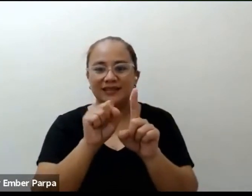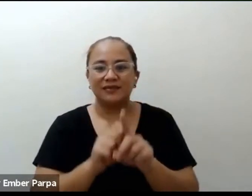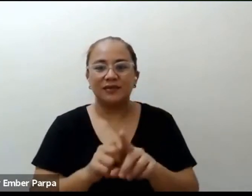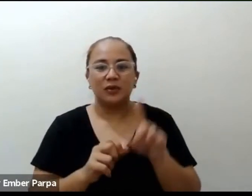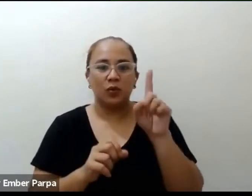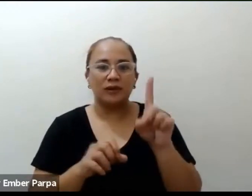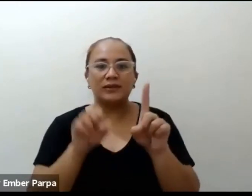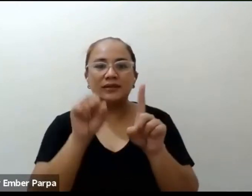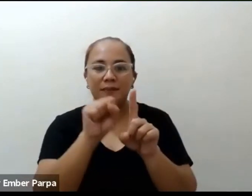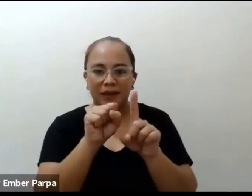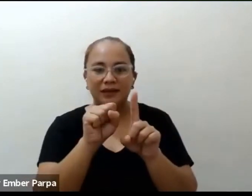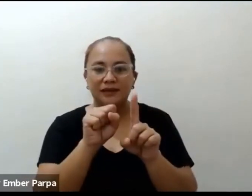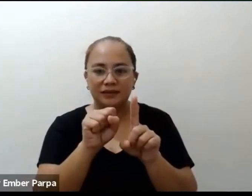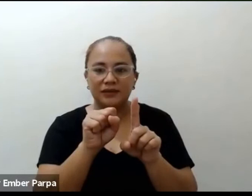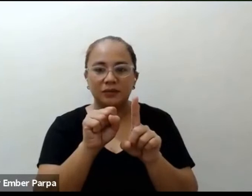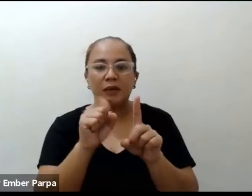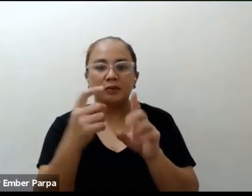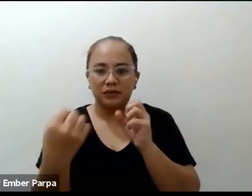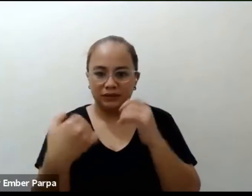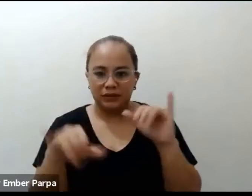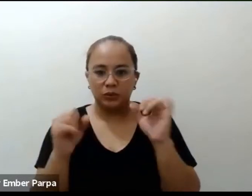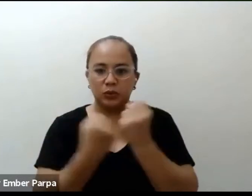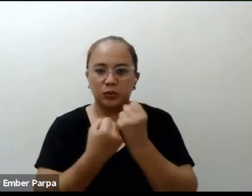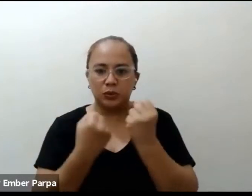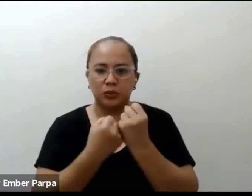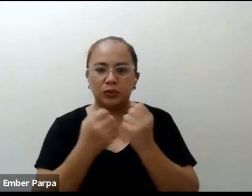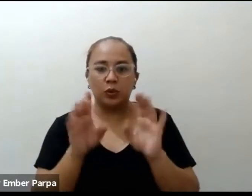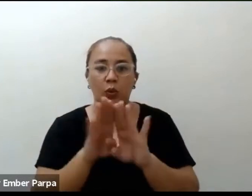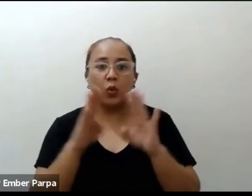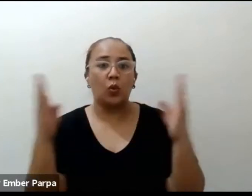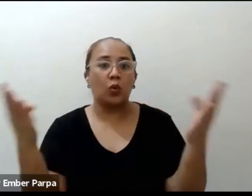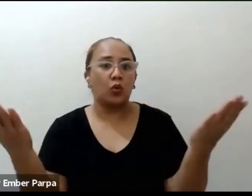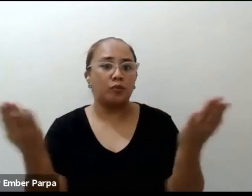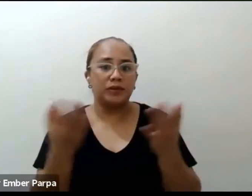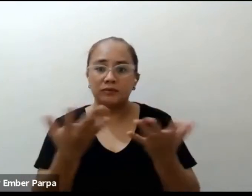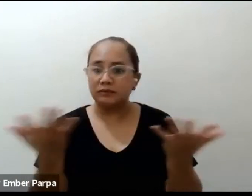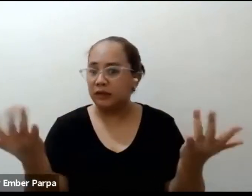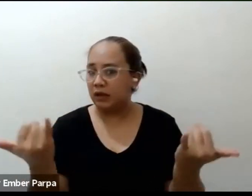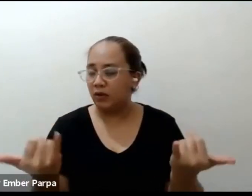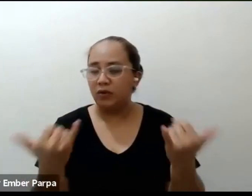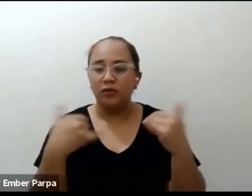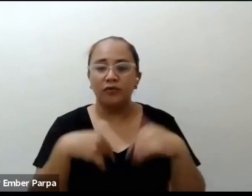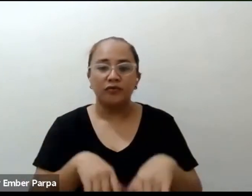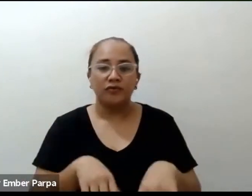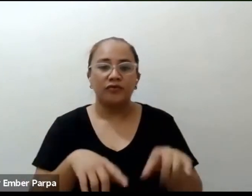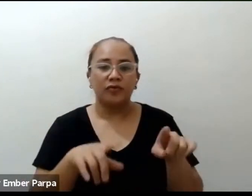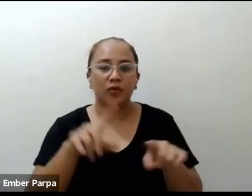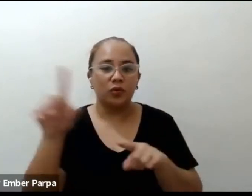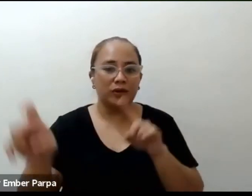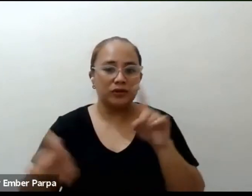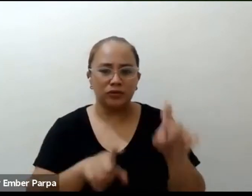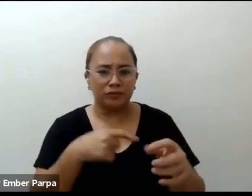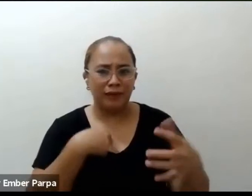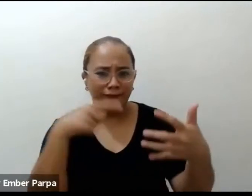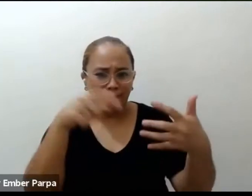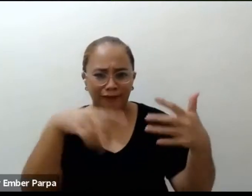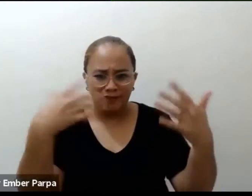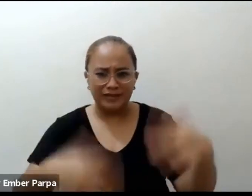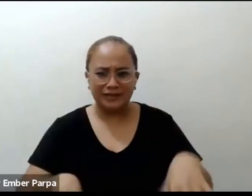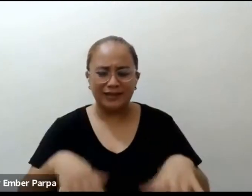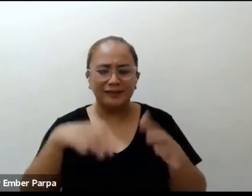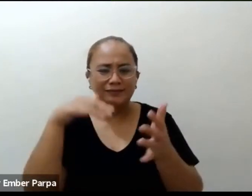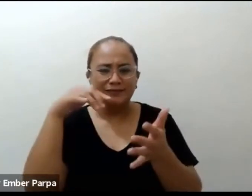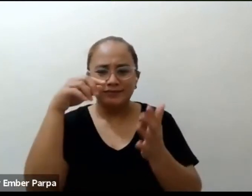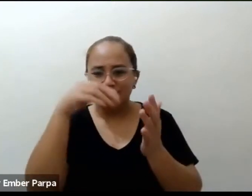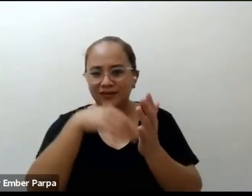bayanan will be able to sponsor. Now we're opening the floor to questions, pero nagbato na ng mga tanong dito sa akin, and I